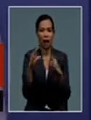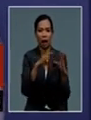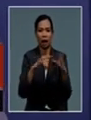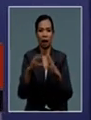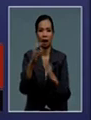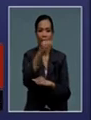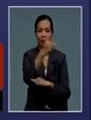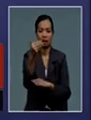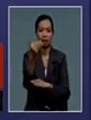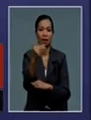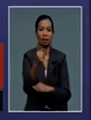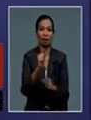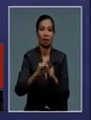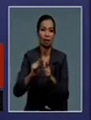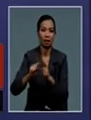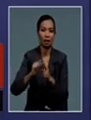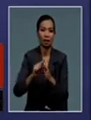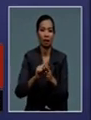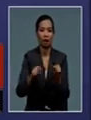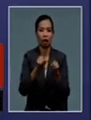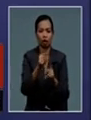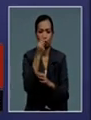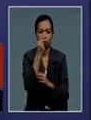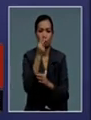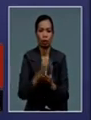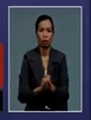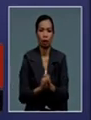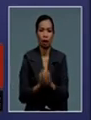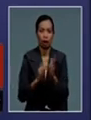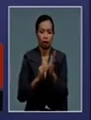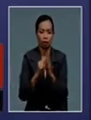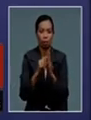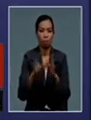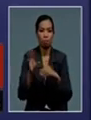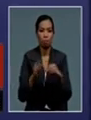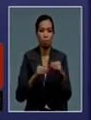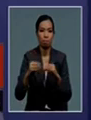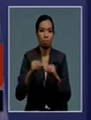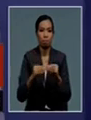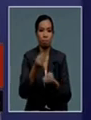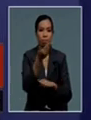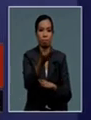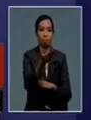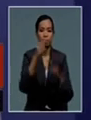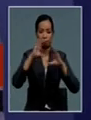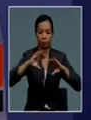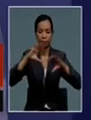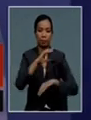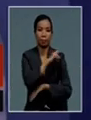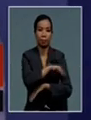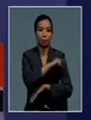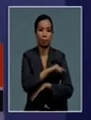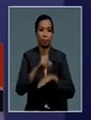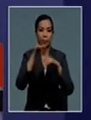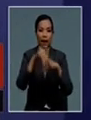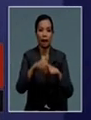าประเทศมากมายทีเดียวและก็ดูเหมือนว่าท่าทีจะอ่อนลงนะครับโฆษกหญิงทำเนียบขาวแถลงว่าแคนาดาเม็กซิโก